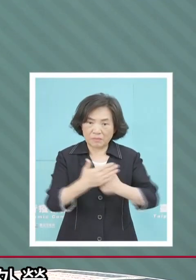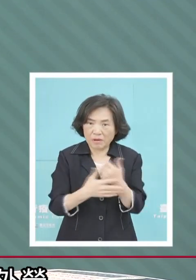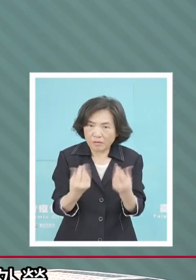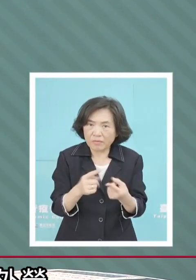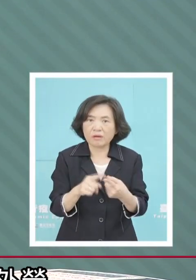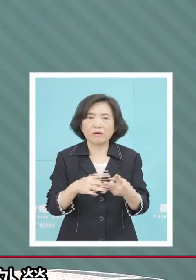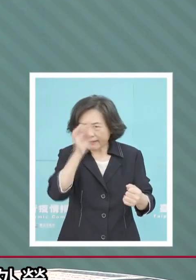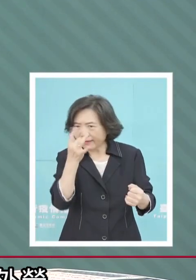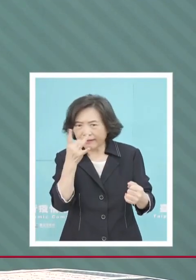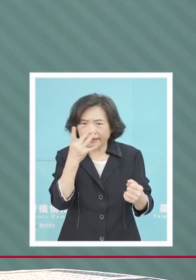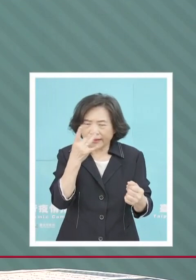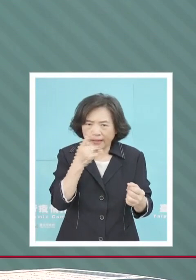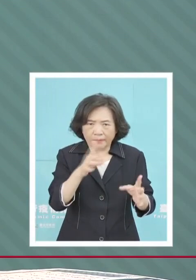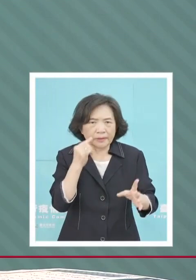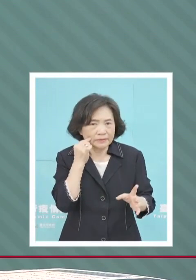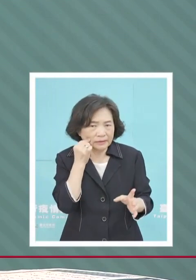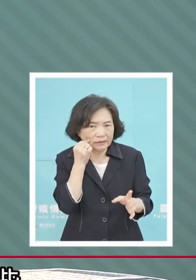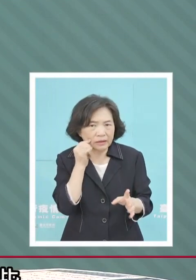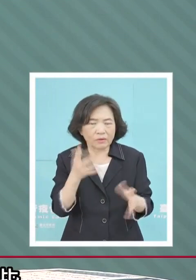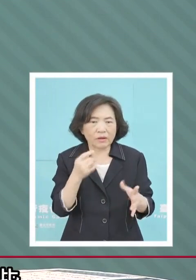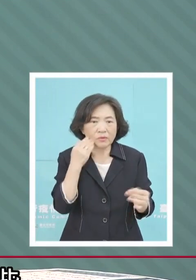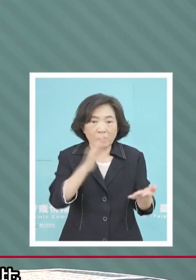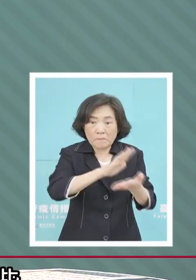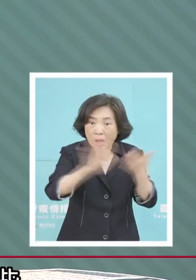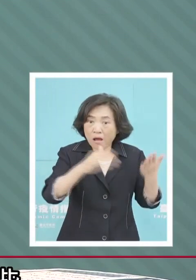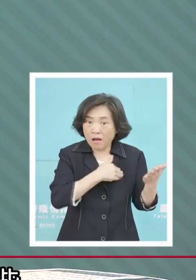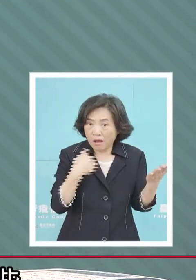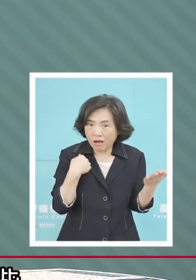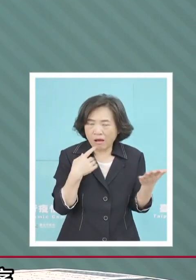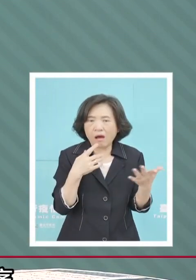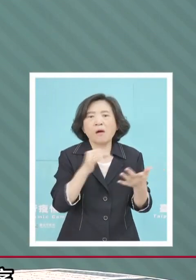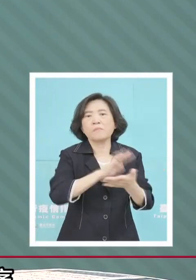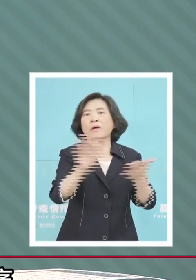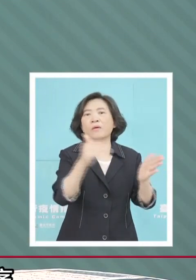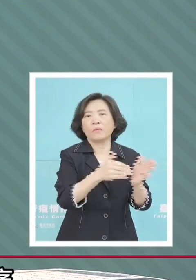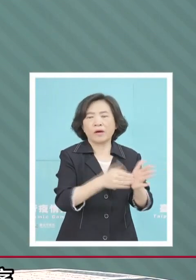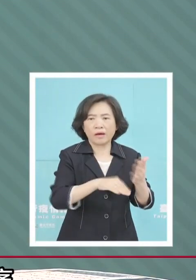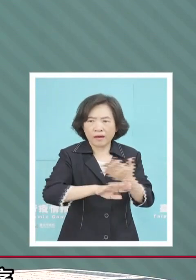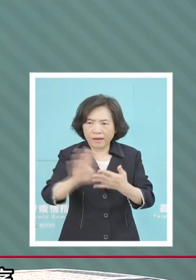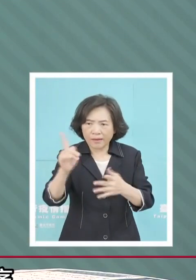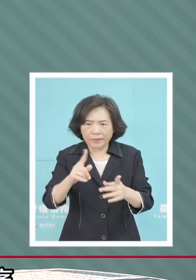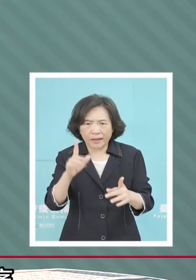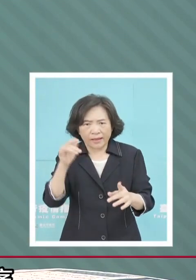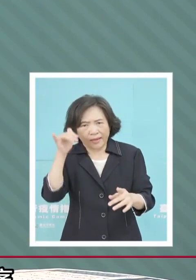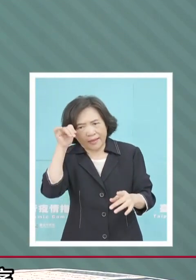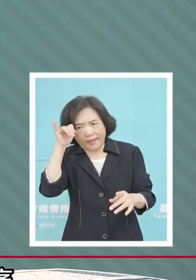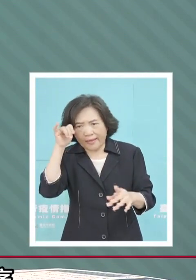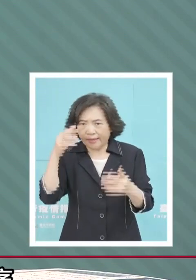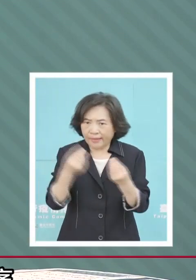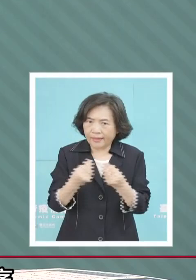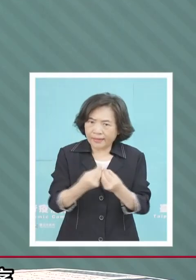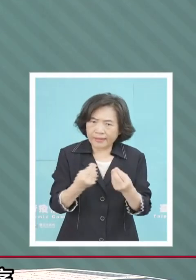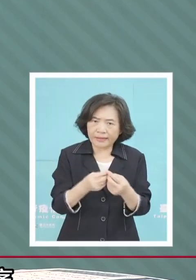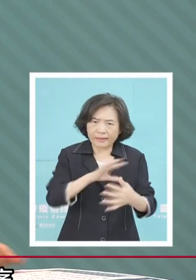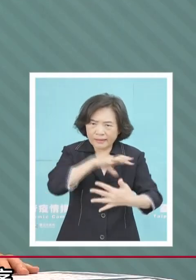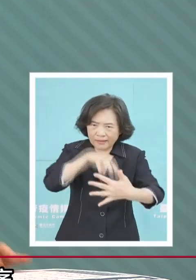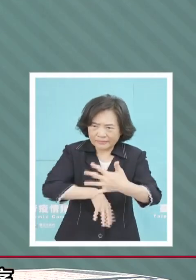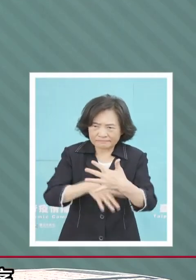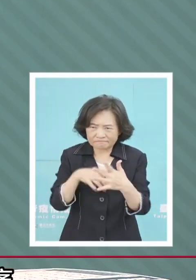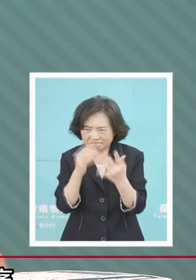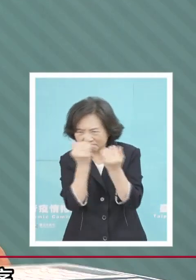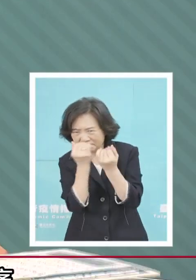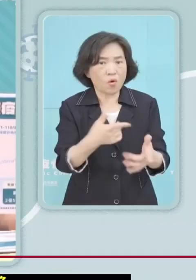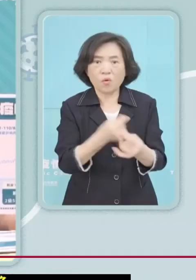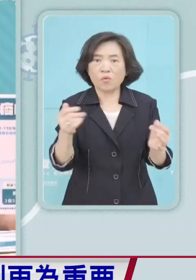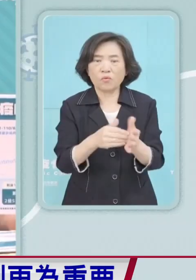的外劳，大部分可以清的我们都清掉。现在就一些比较隐晦的案例，然后比较